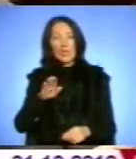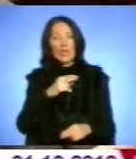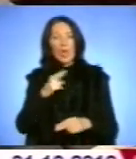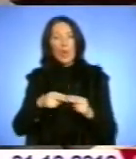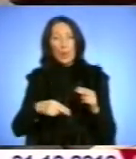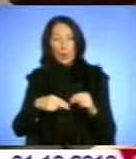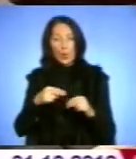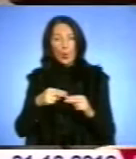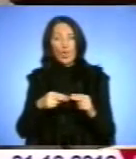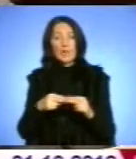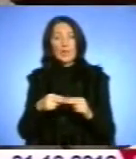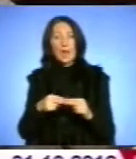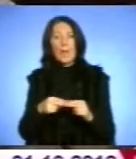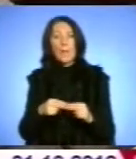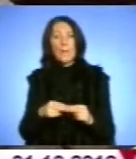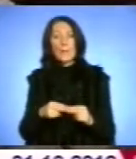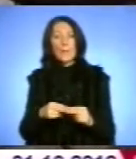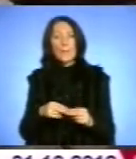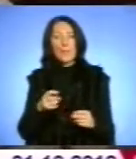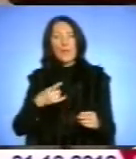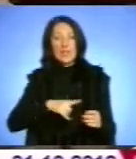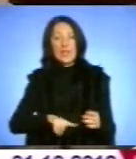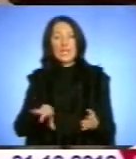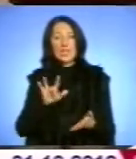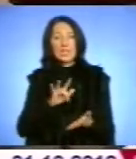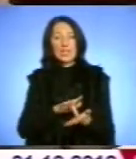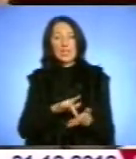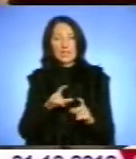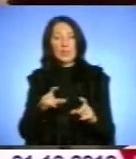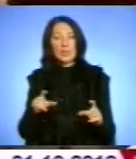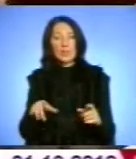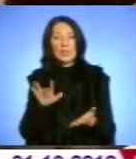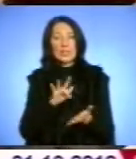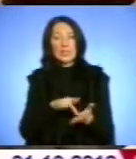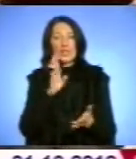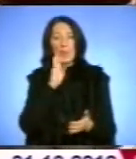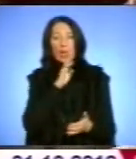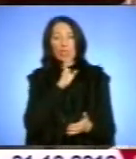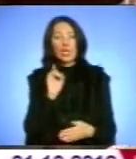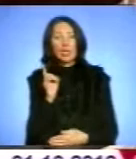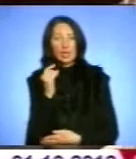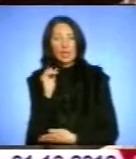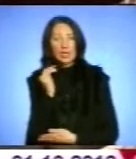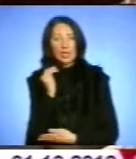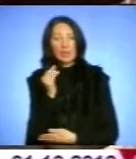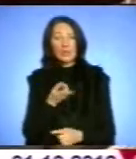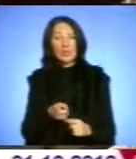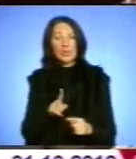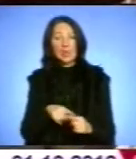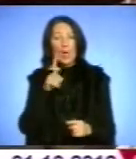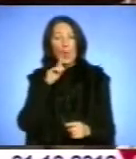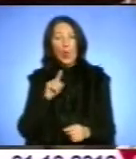будуються перинатальні центри, центри матері і дитини. І це поки